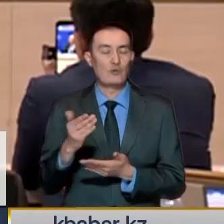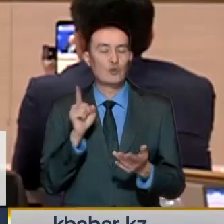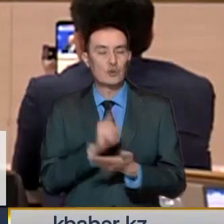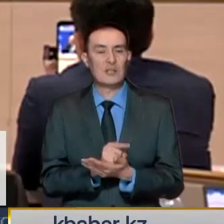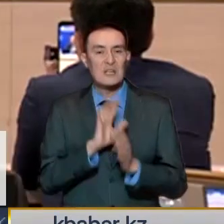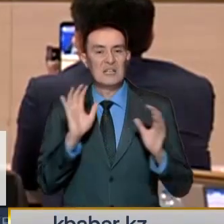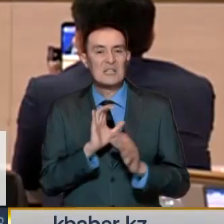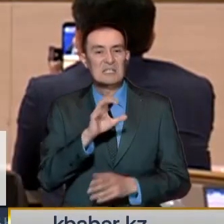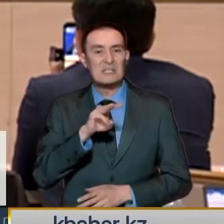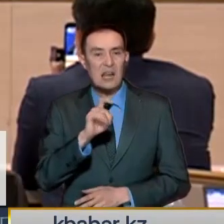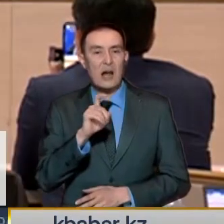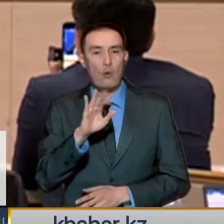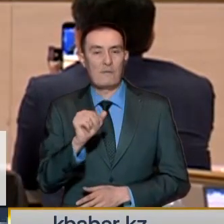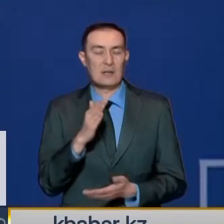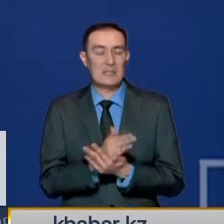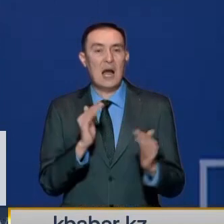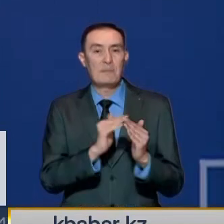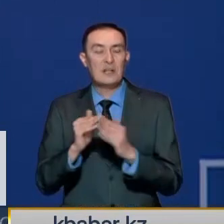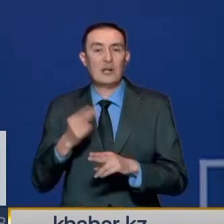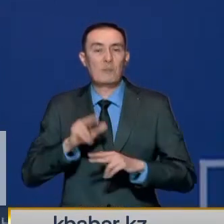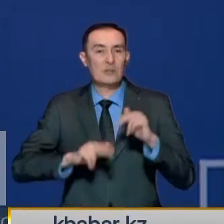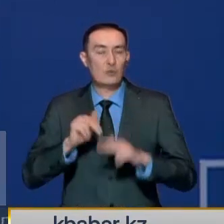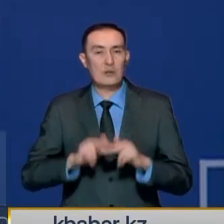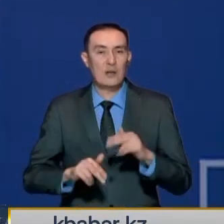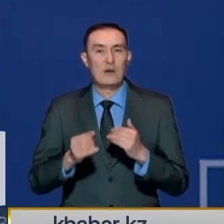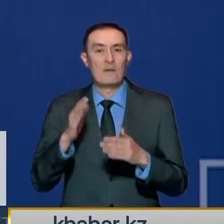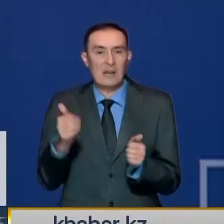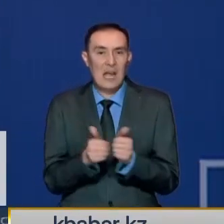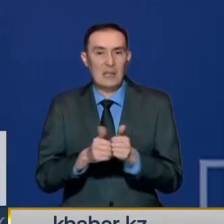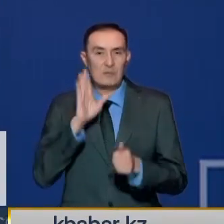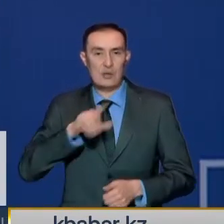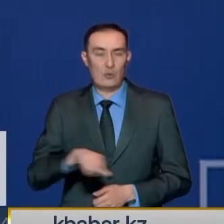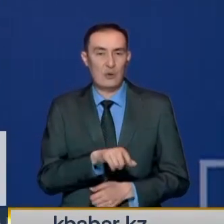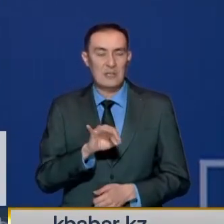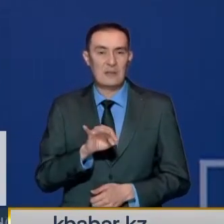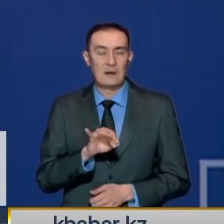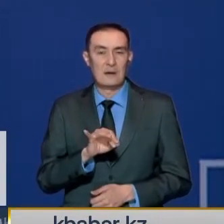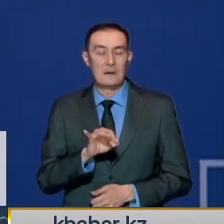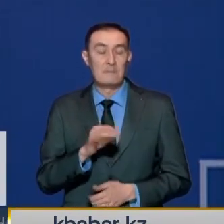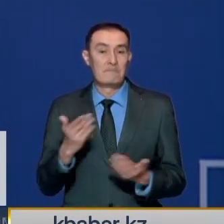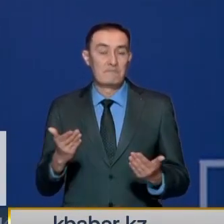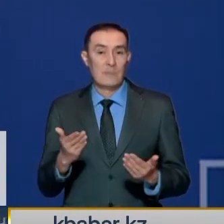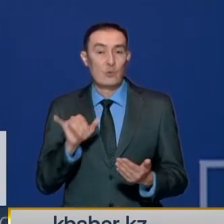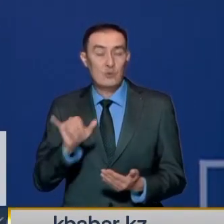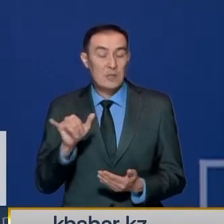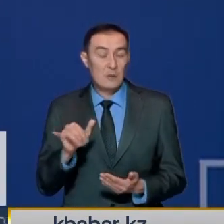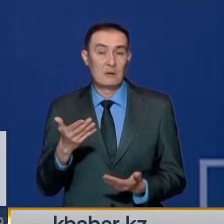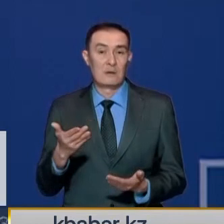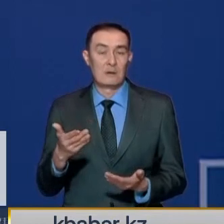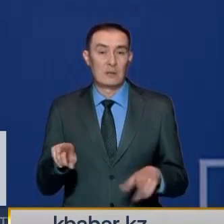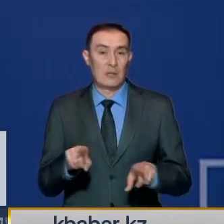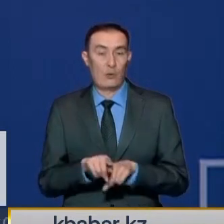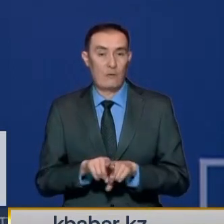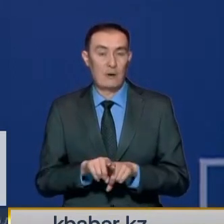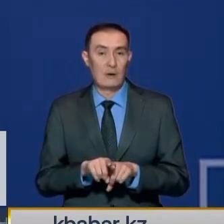быть страховка. У нас существуют объекты, которые построены, извините, в пойме реки. Не все из них, да, вот как вы